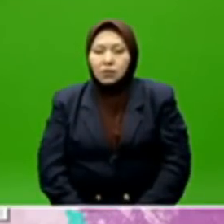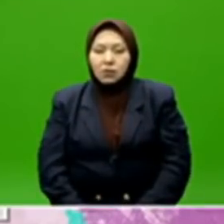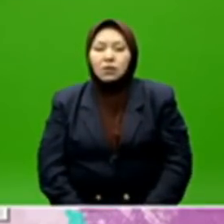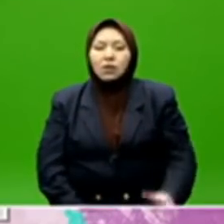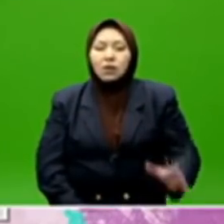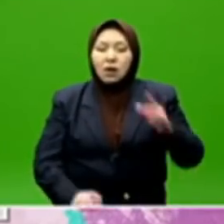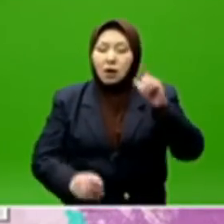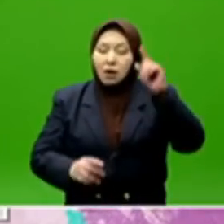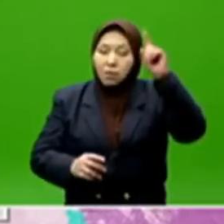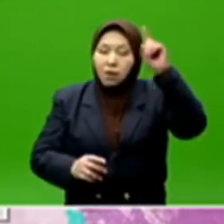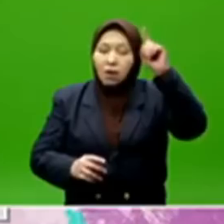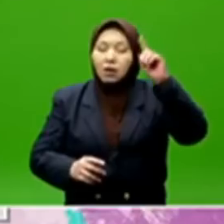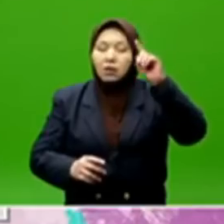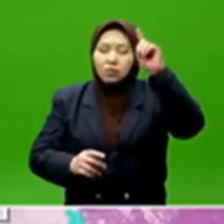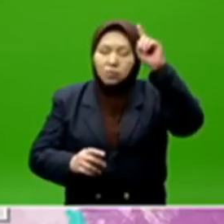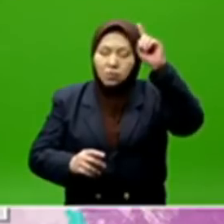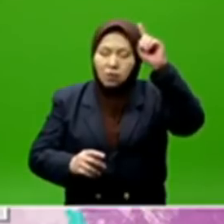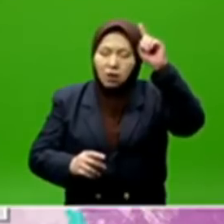ربنا